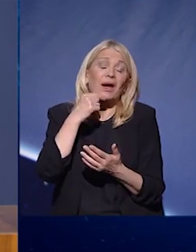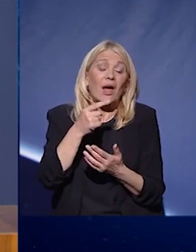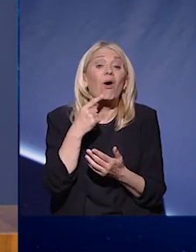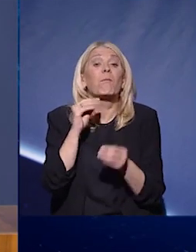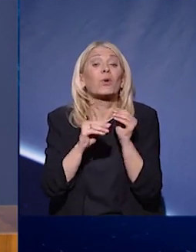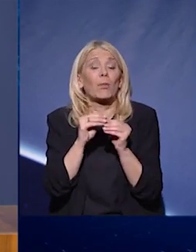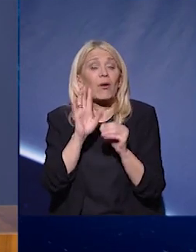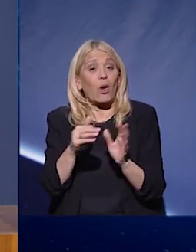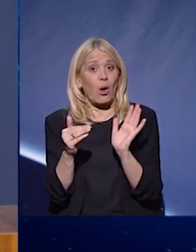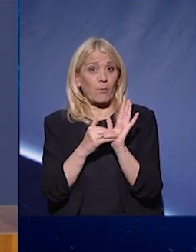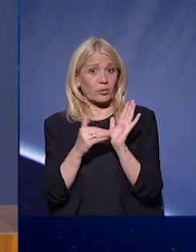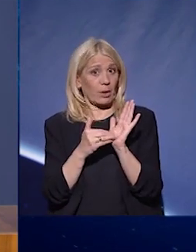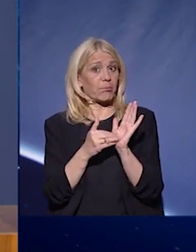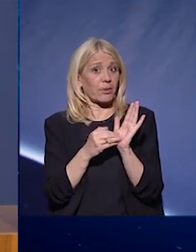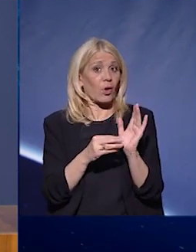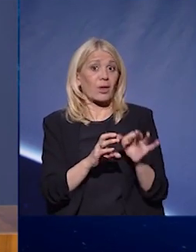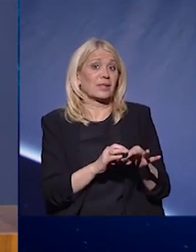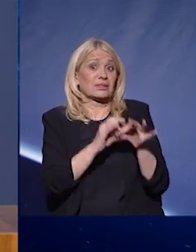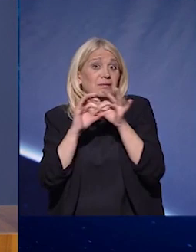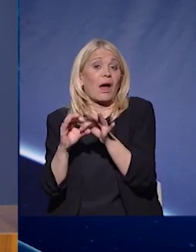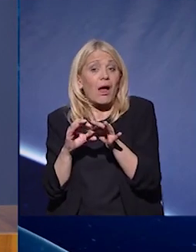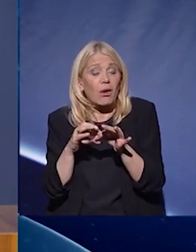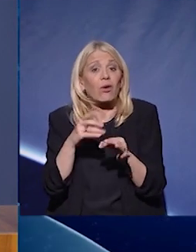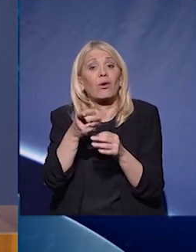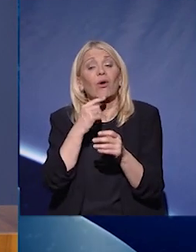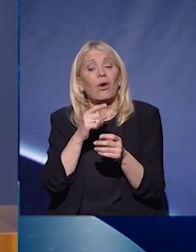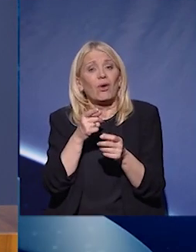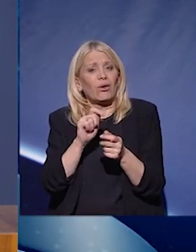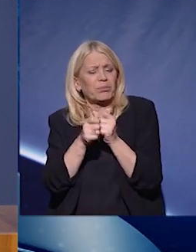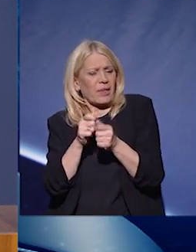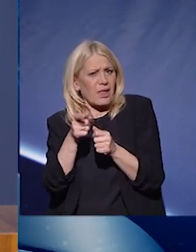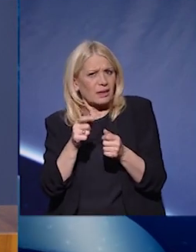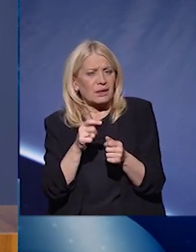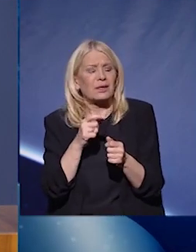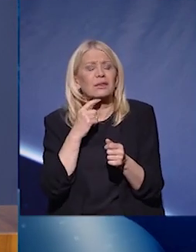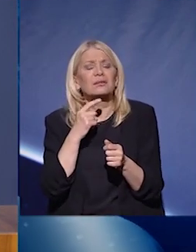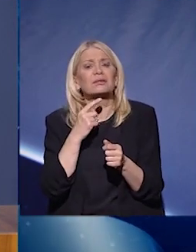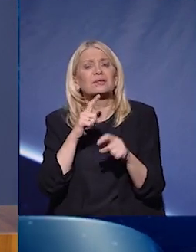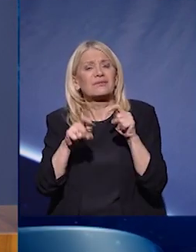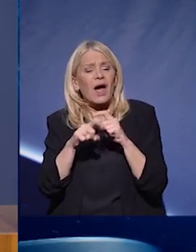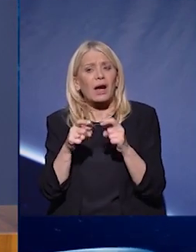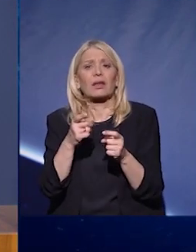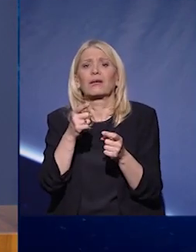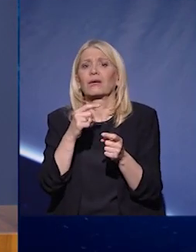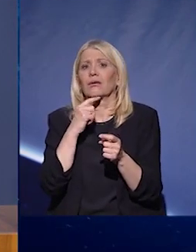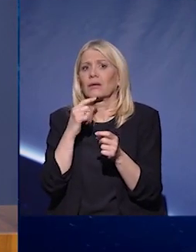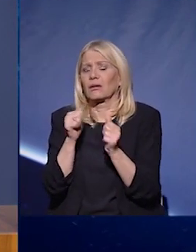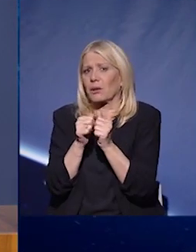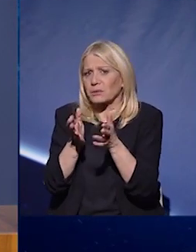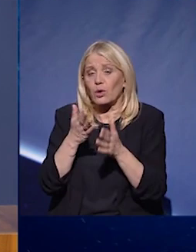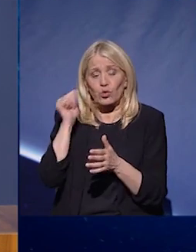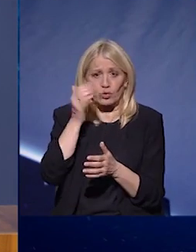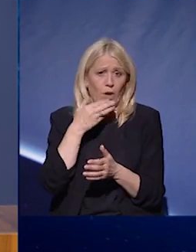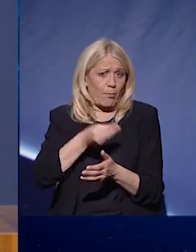nego potrebno je neprekidno ažurirati stvari, pratiti kapacitete. To je lepo juče rekao